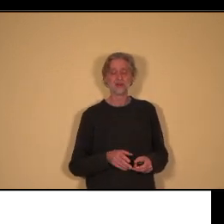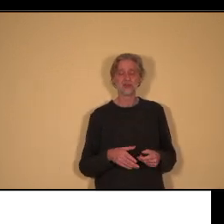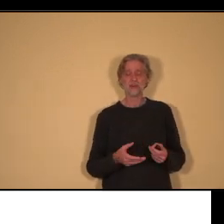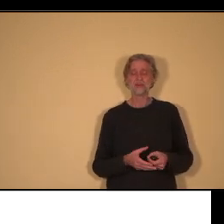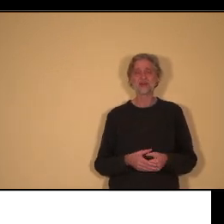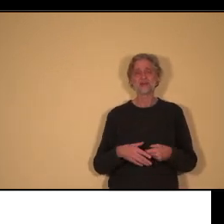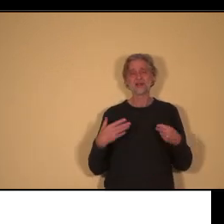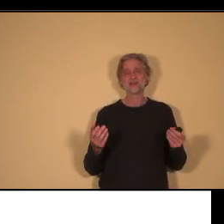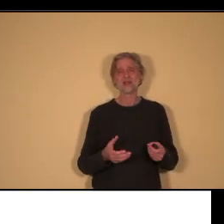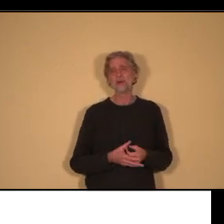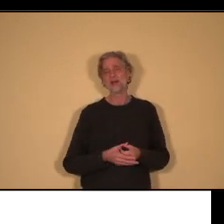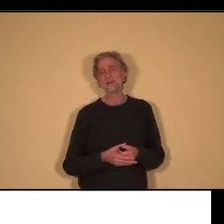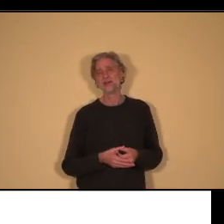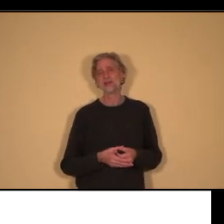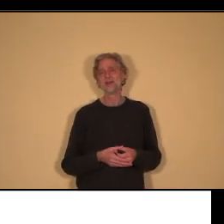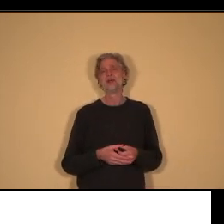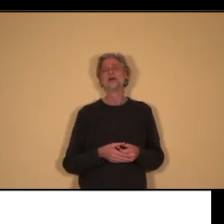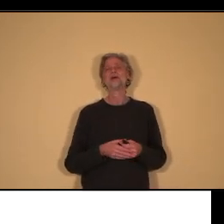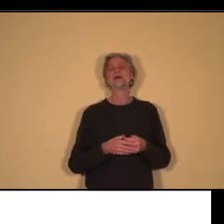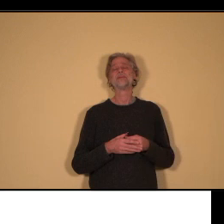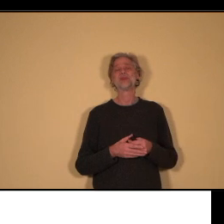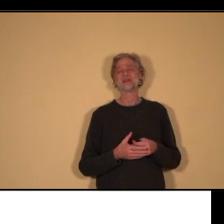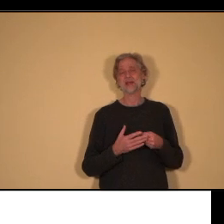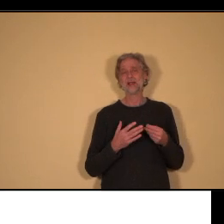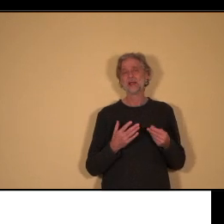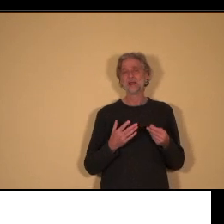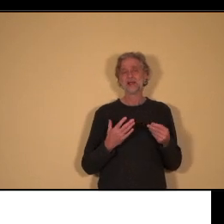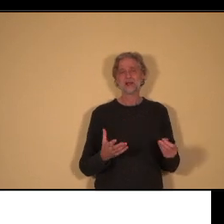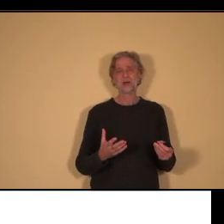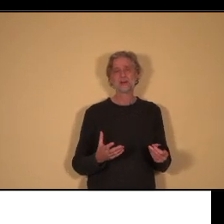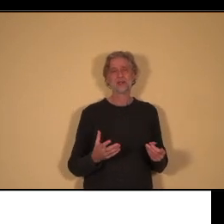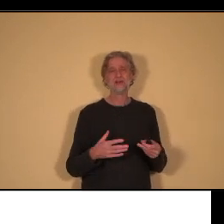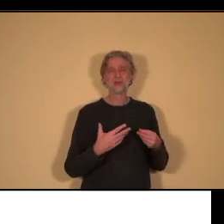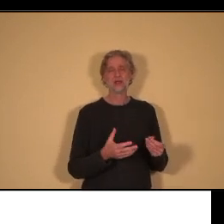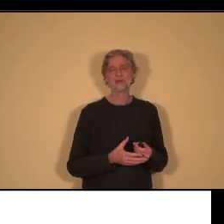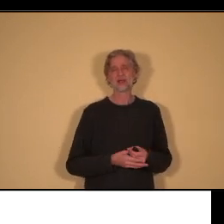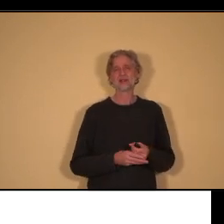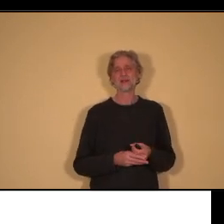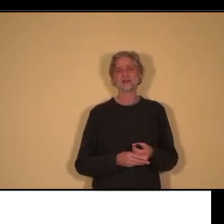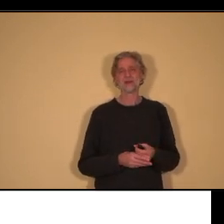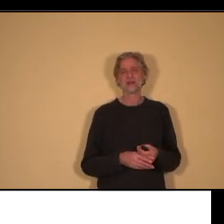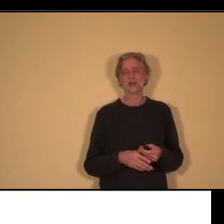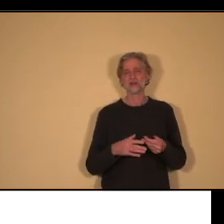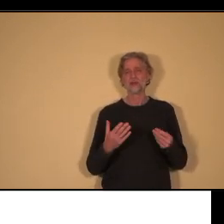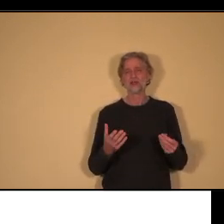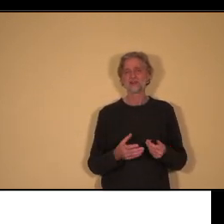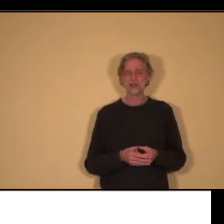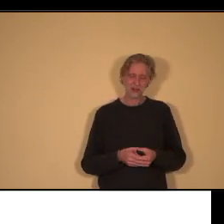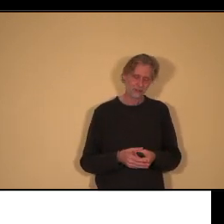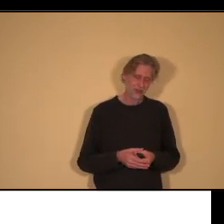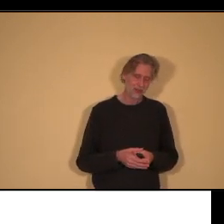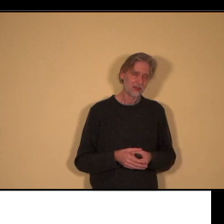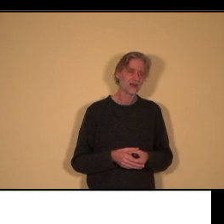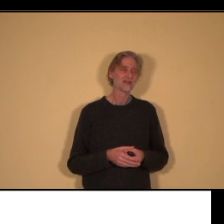bisschen zusammenfassen, weil diese Kippelemente tatsächlich nicht nur isoliert betrachtet werden können. So wie wir gesehen